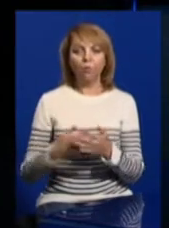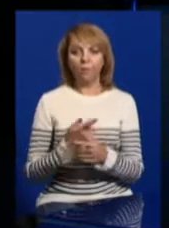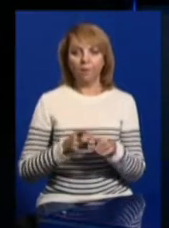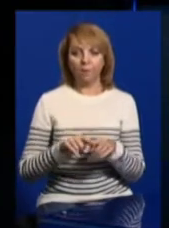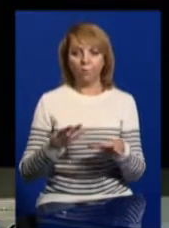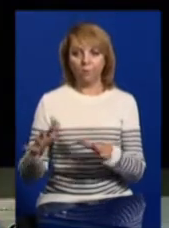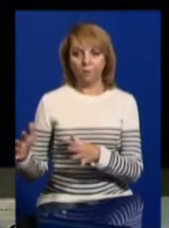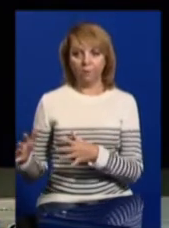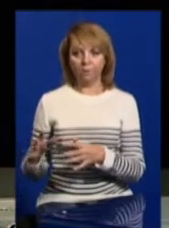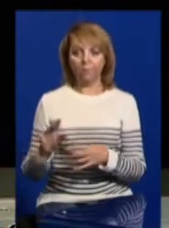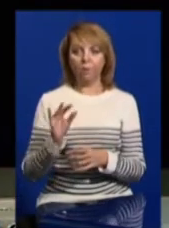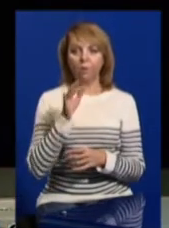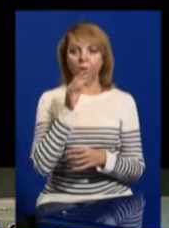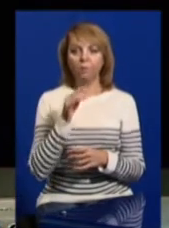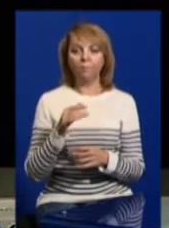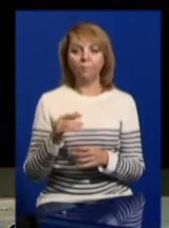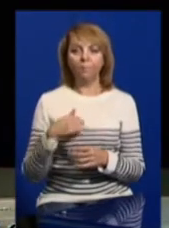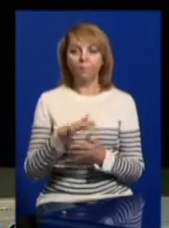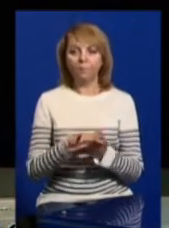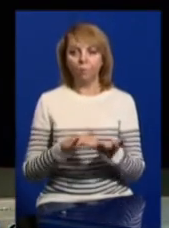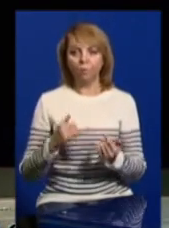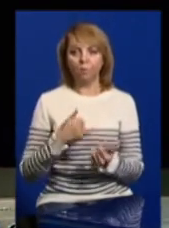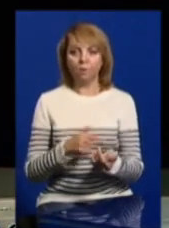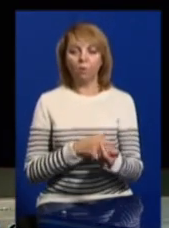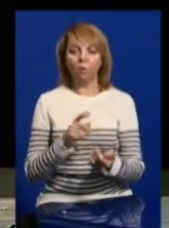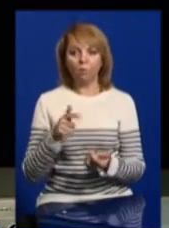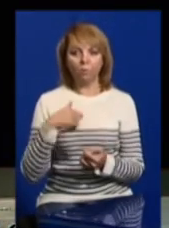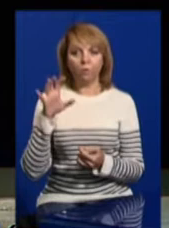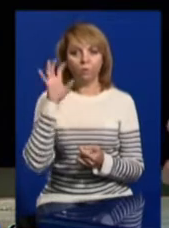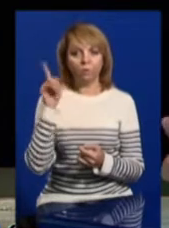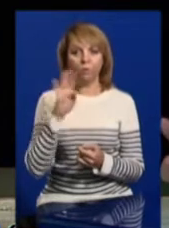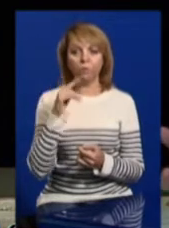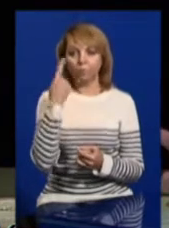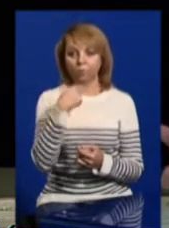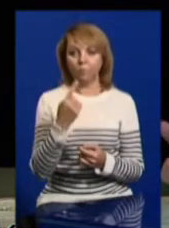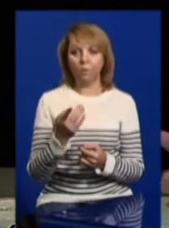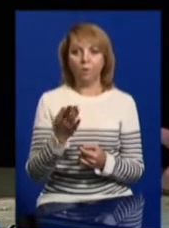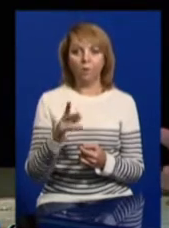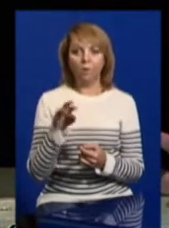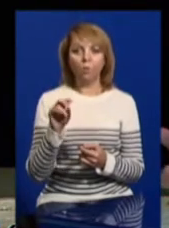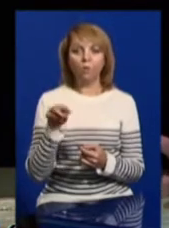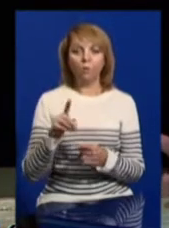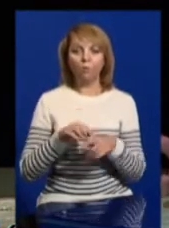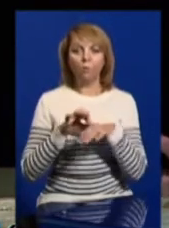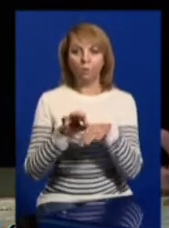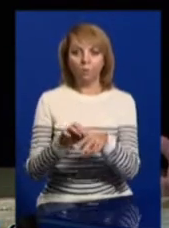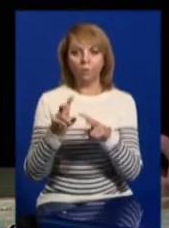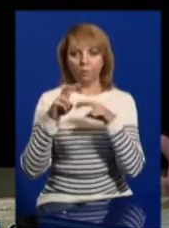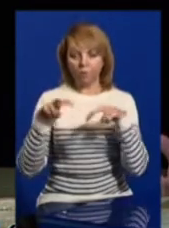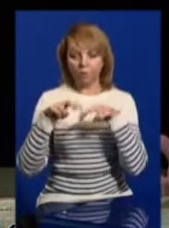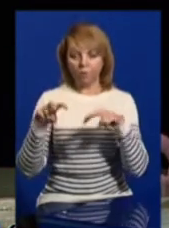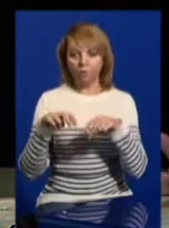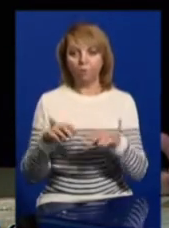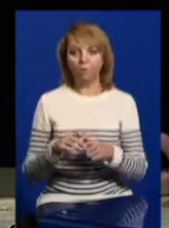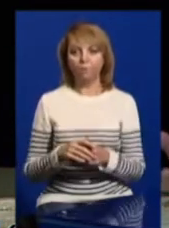подій. І коли, вибачте, у нас нарколог, ми слухали ту особу, яка лаборант, який проводив лабораторне